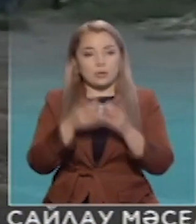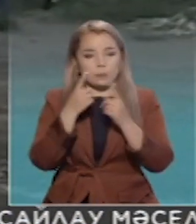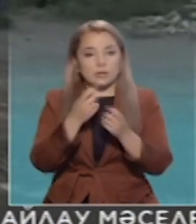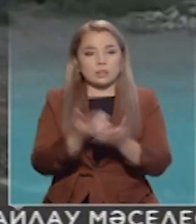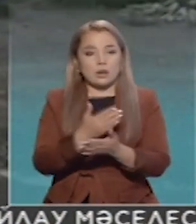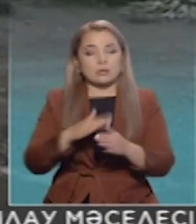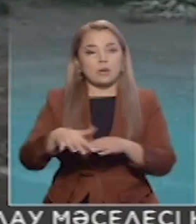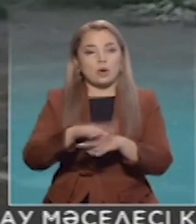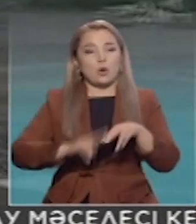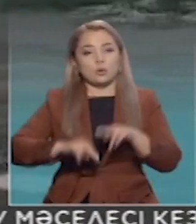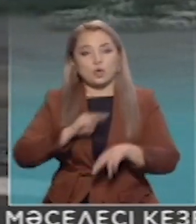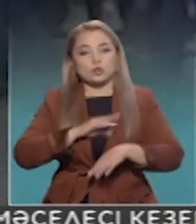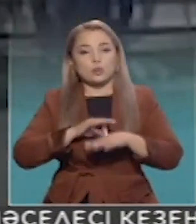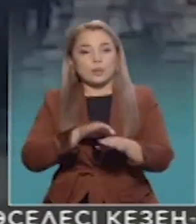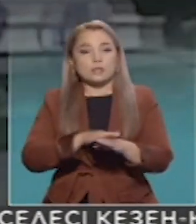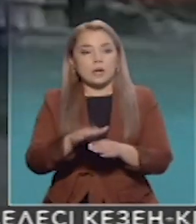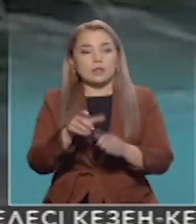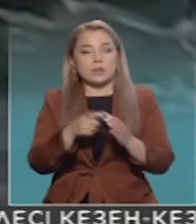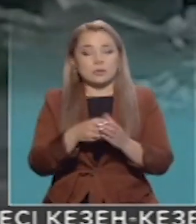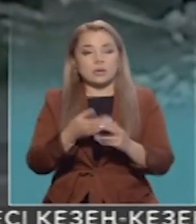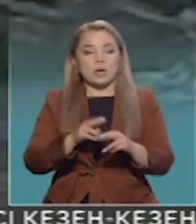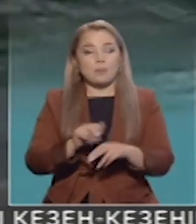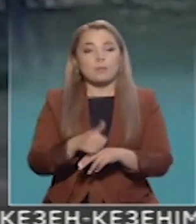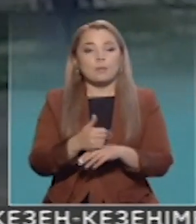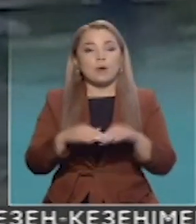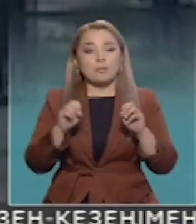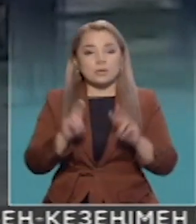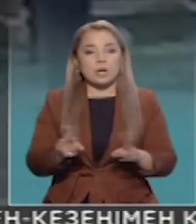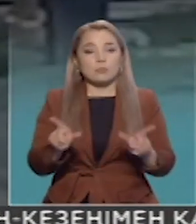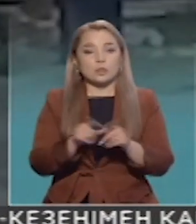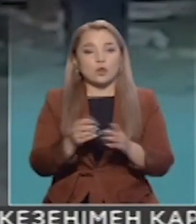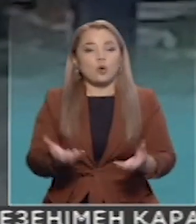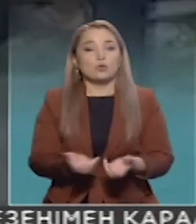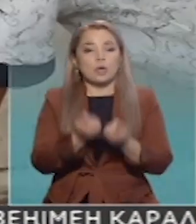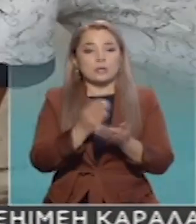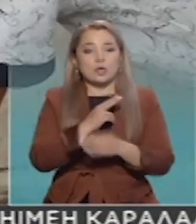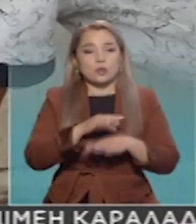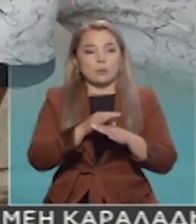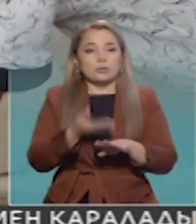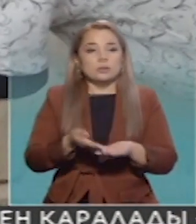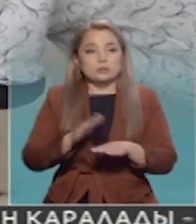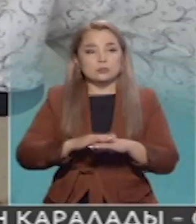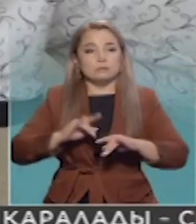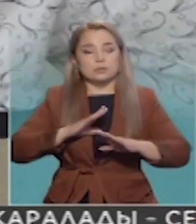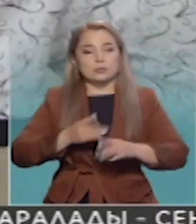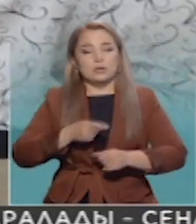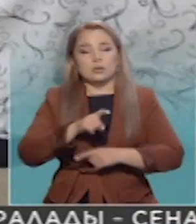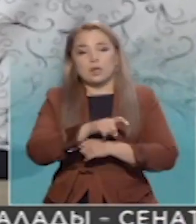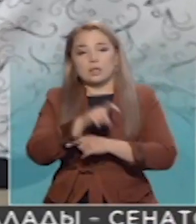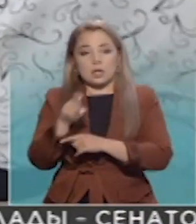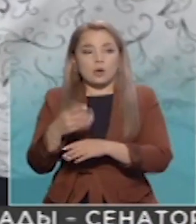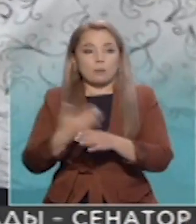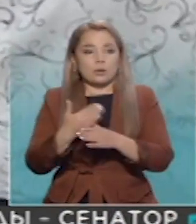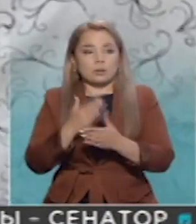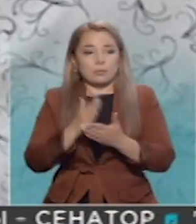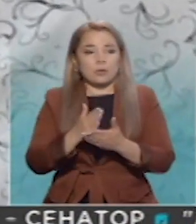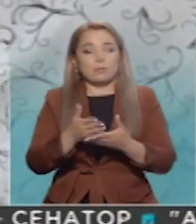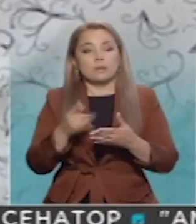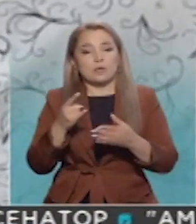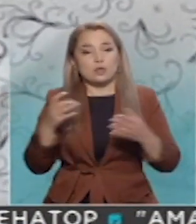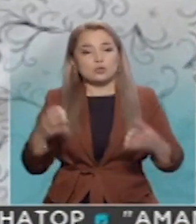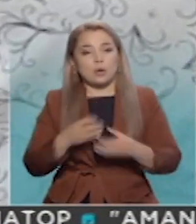сол маңда құрылыс салып жатқан мердігер мекеменің мамандары бірігіп құтқарған. Әуелі ауыр бетондарды кранмен көтеруге әрекеттенеді, бірақ